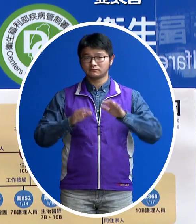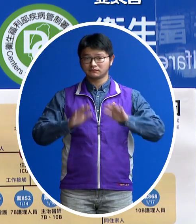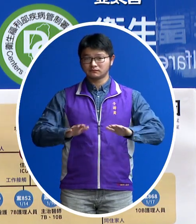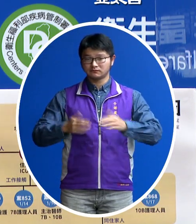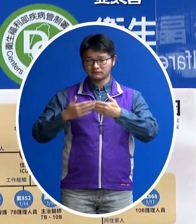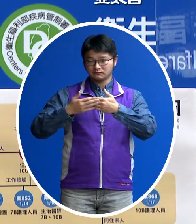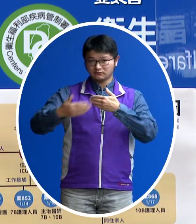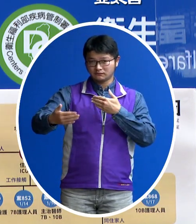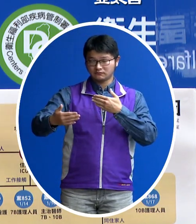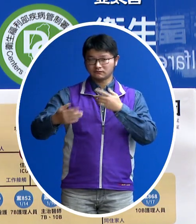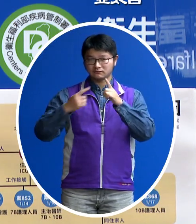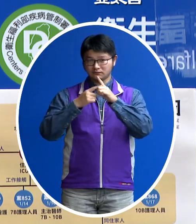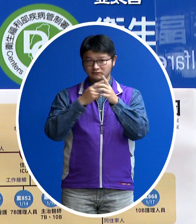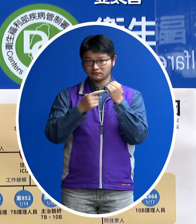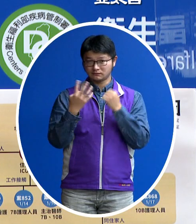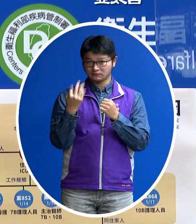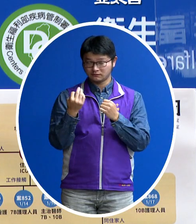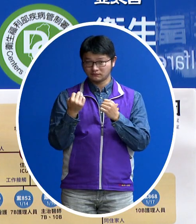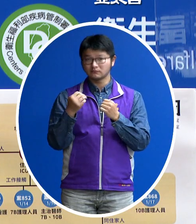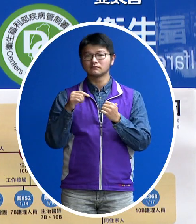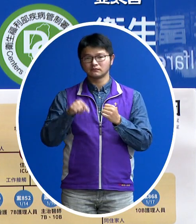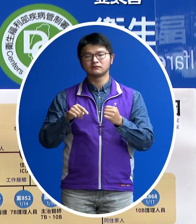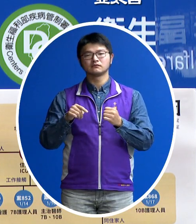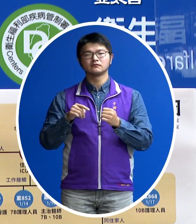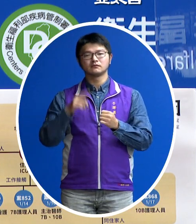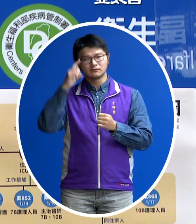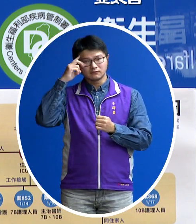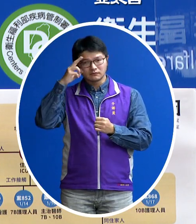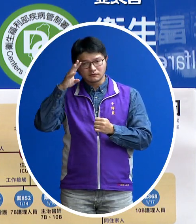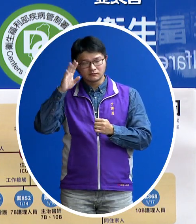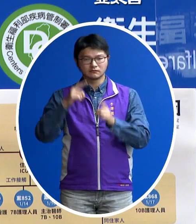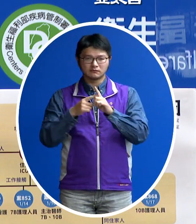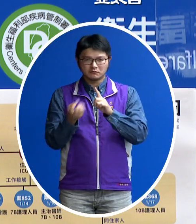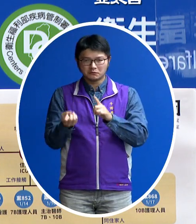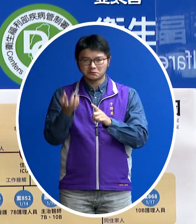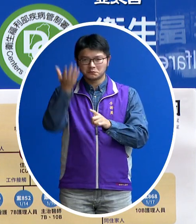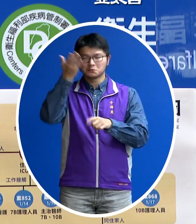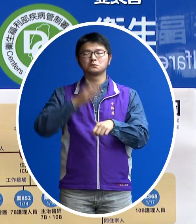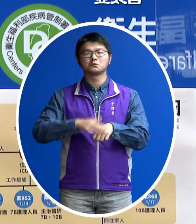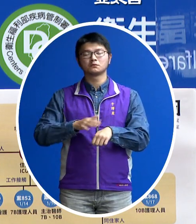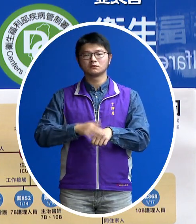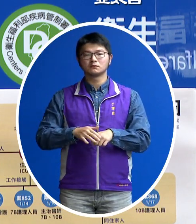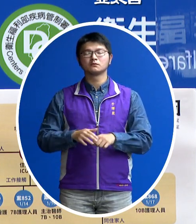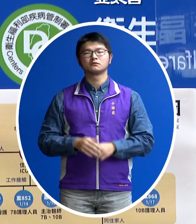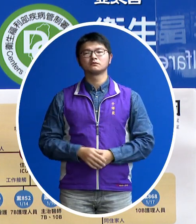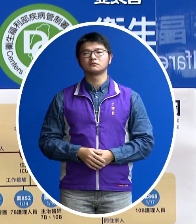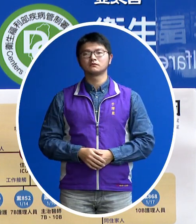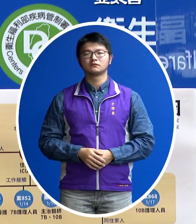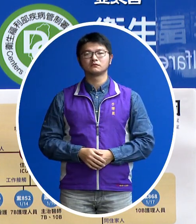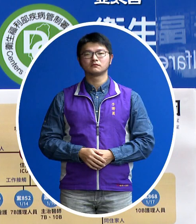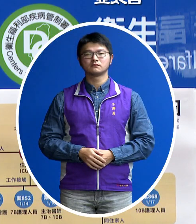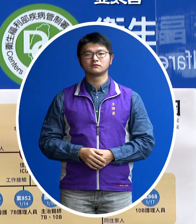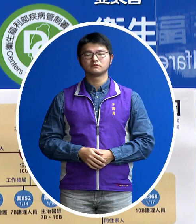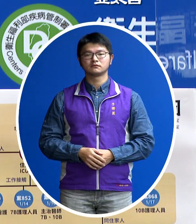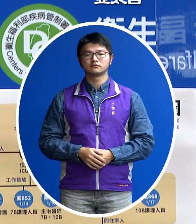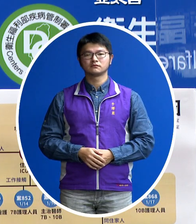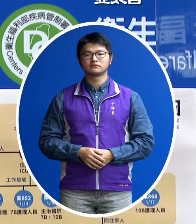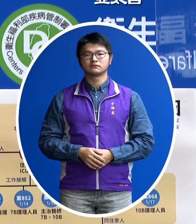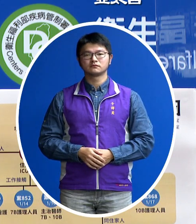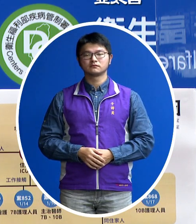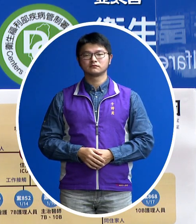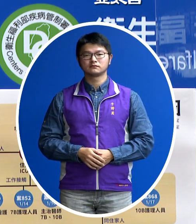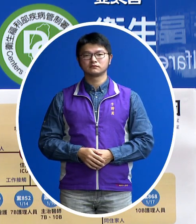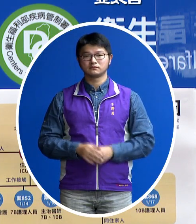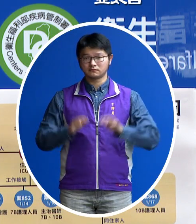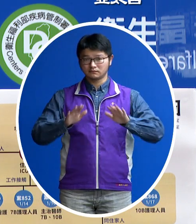数哈，未来几天还会越来越多了哈。就是说我们现在哈，就是